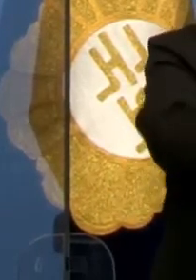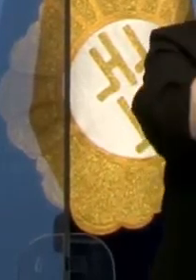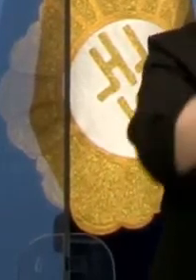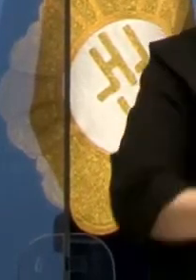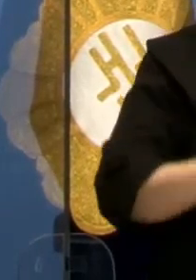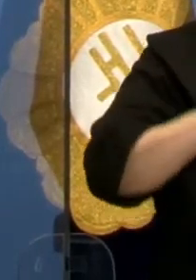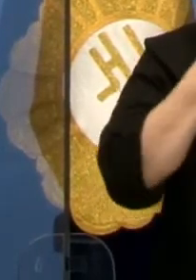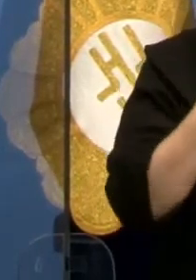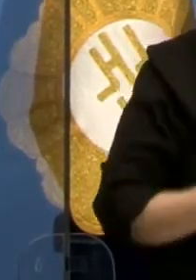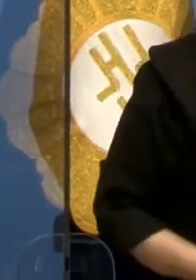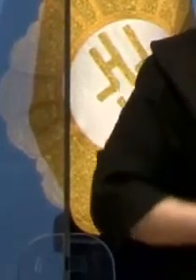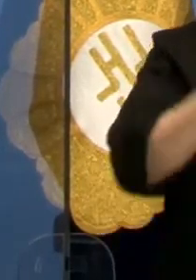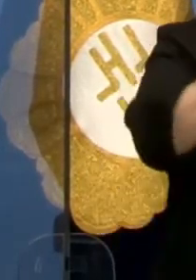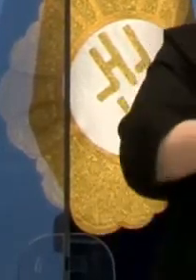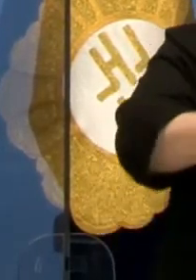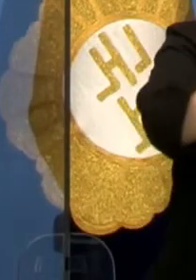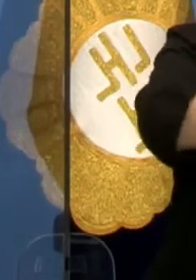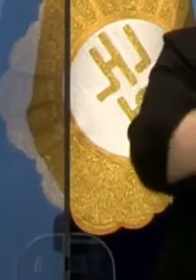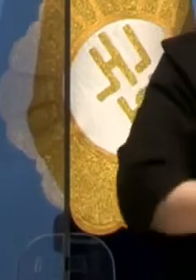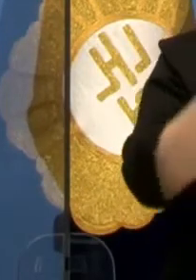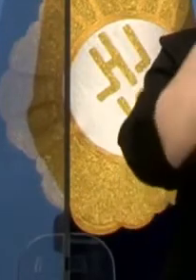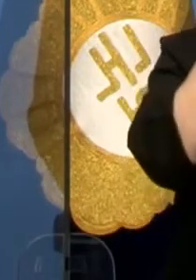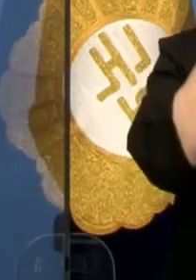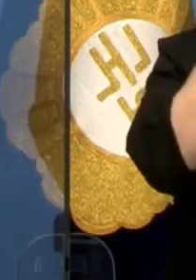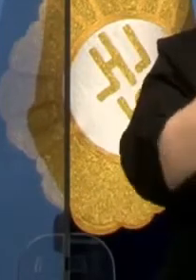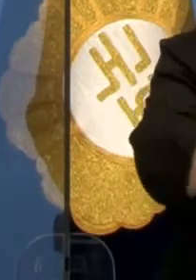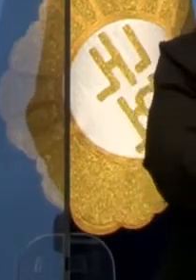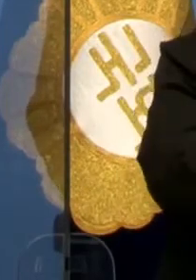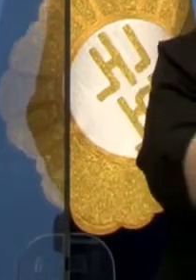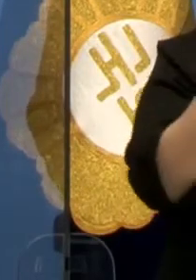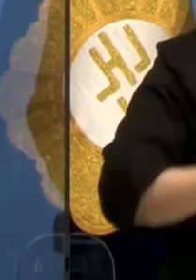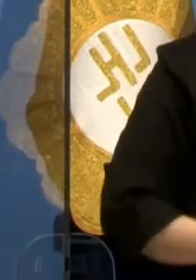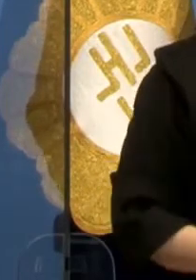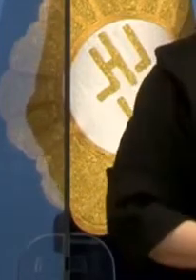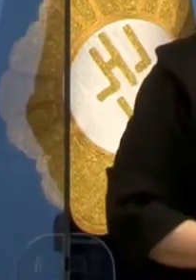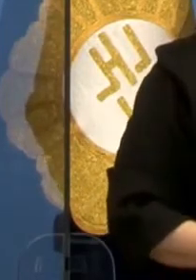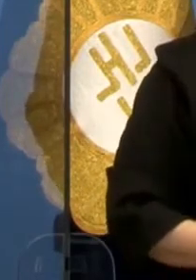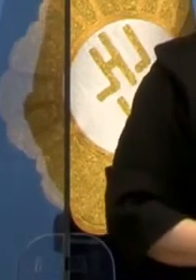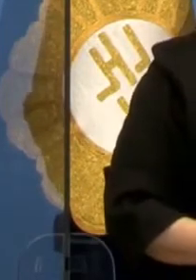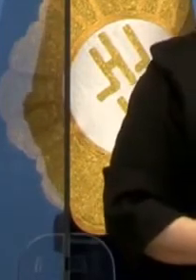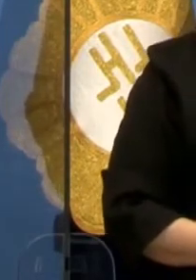명예퇴직은커녕 정상적인 퇴직조차 할수 없었습니다.